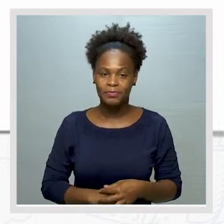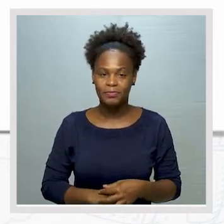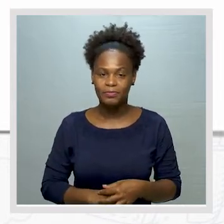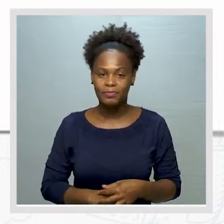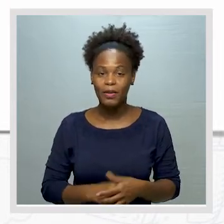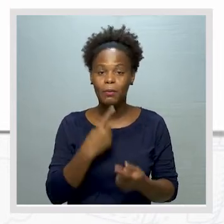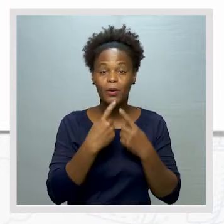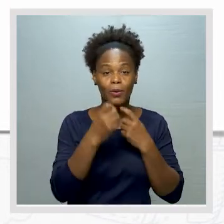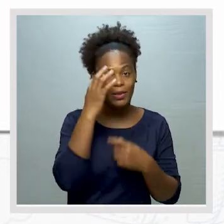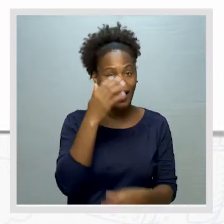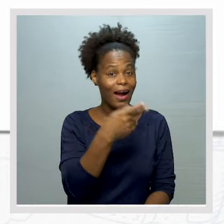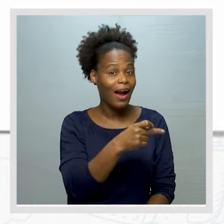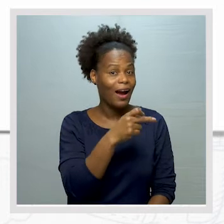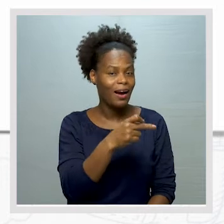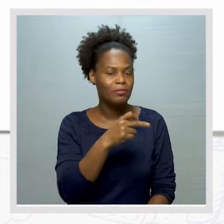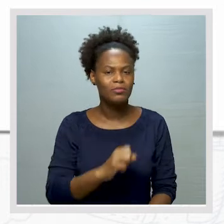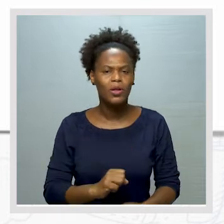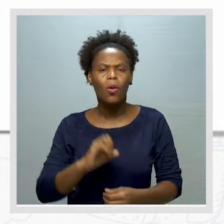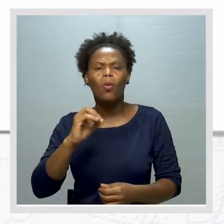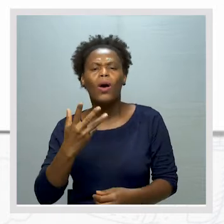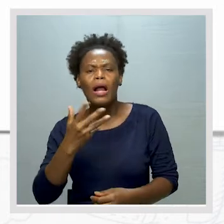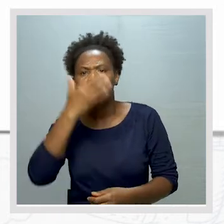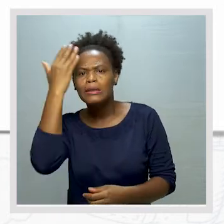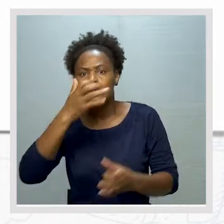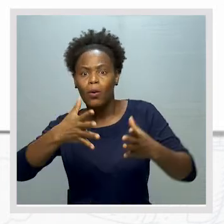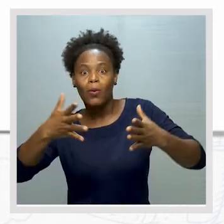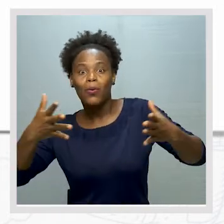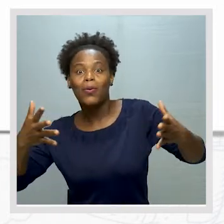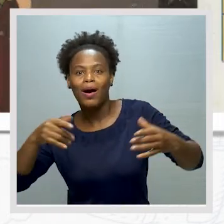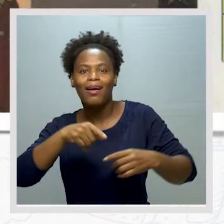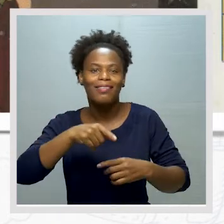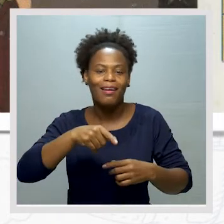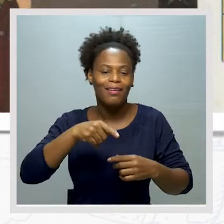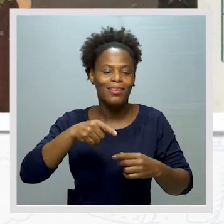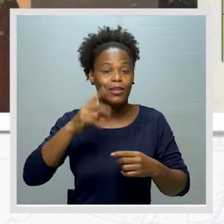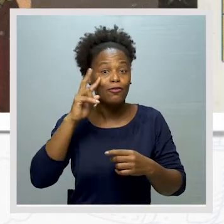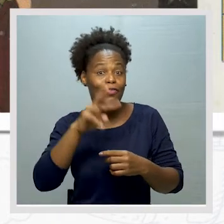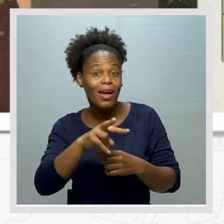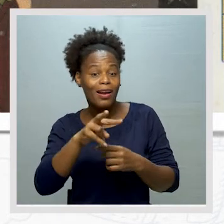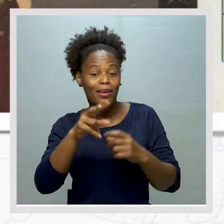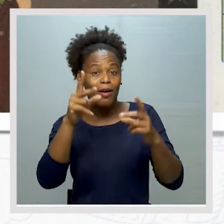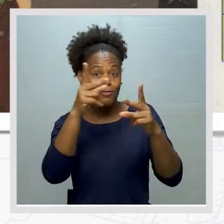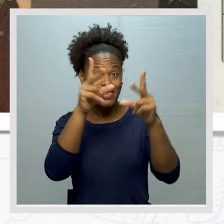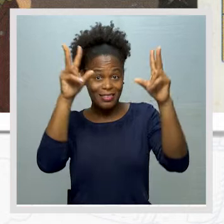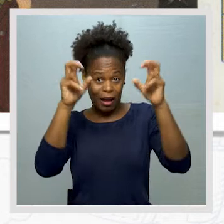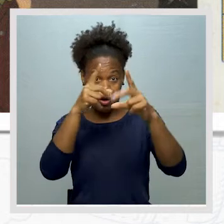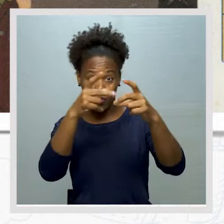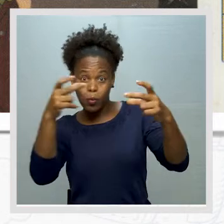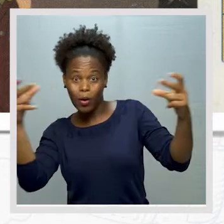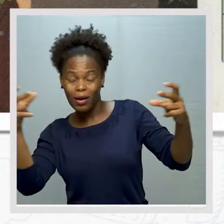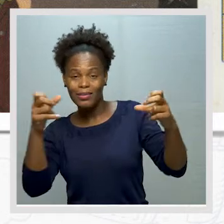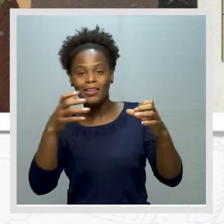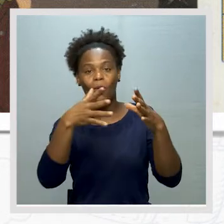A. De quel grand jour s'agit-il? Si vous regardez bien, ici vous avez en